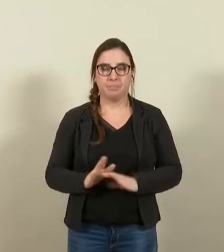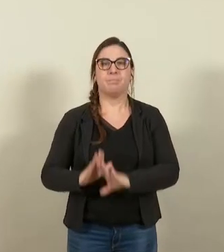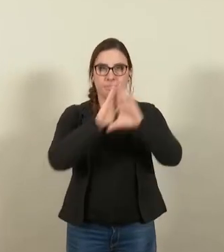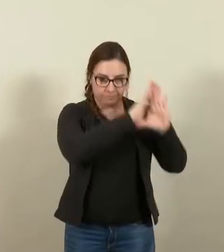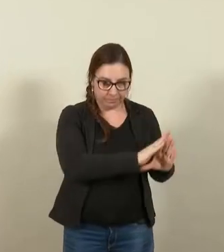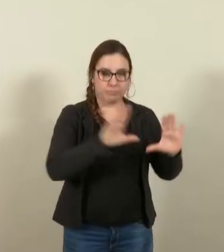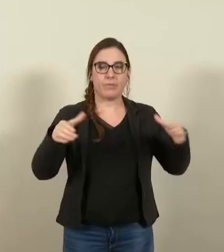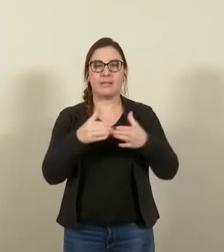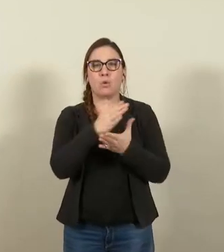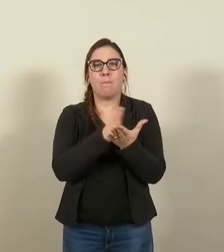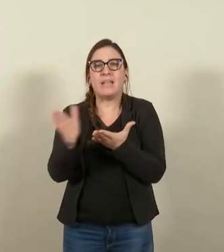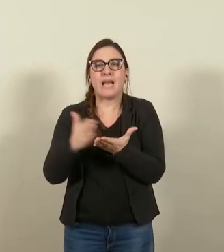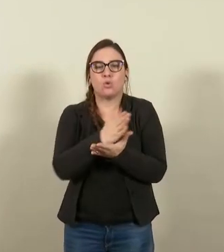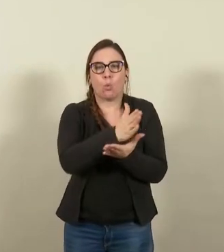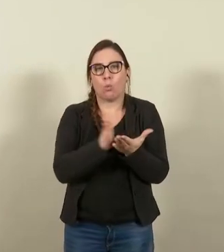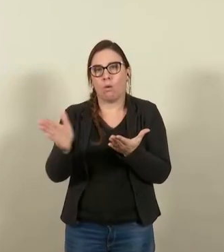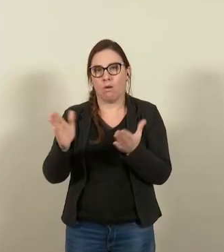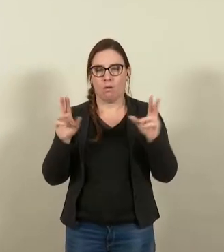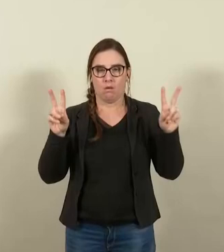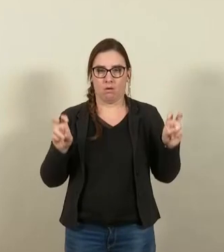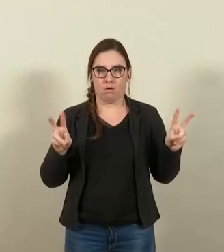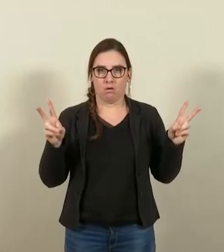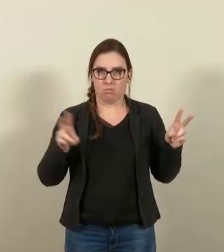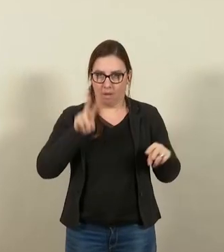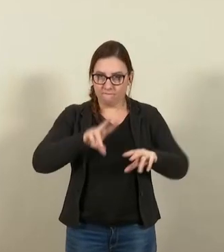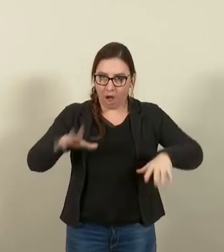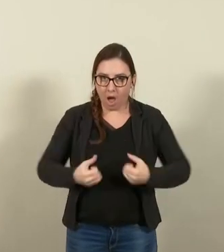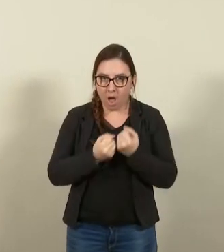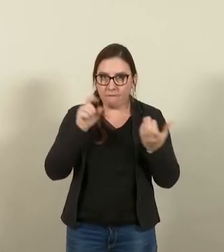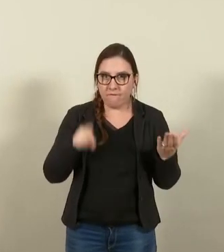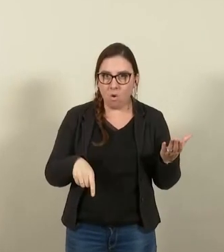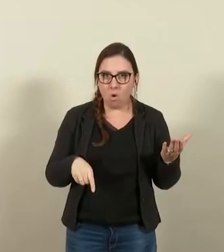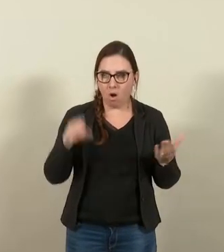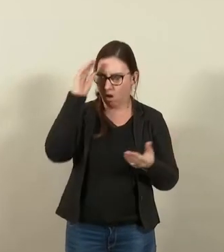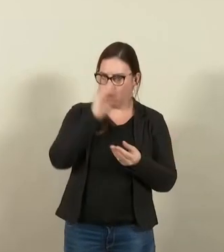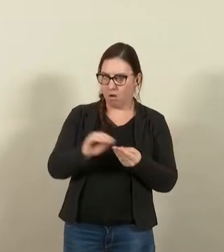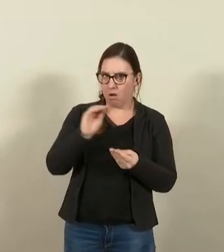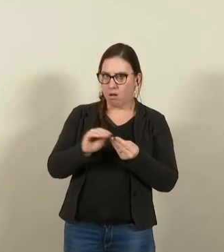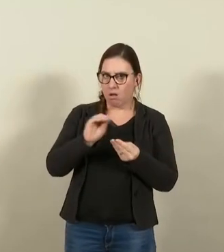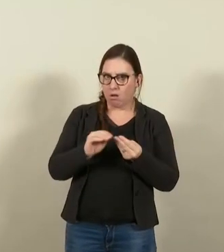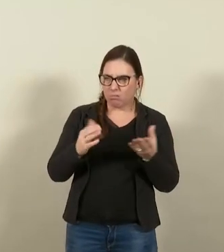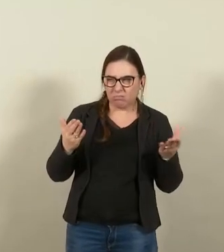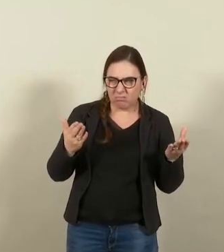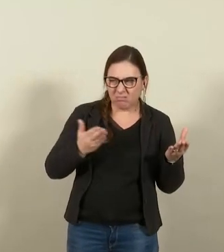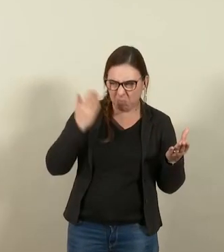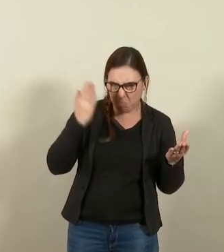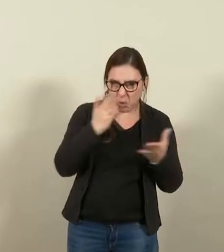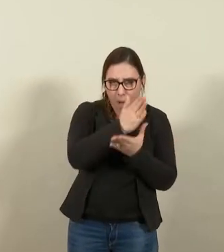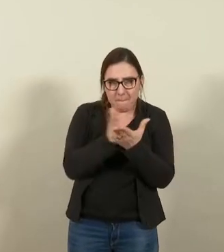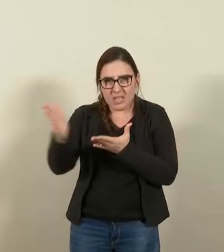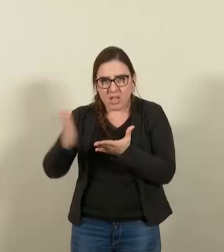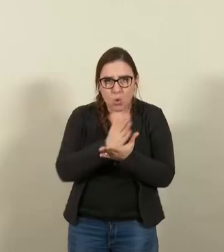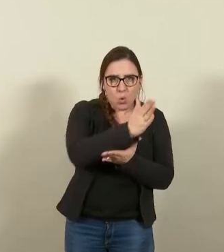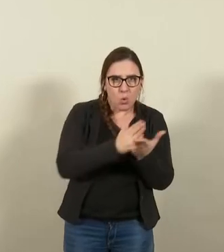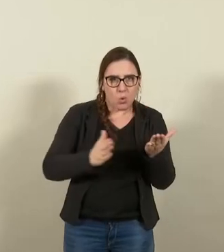médiation mais même chose la médiation c'est une vraie compétence et alors là je m'interroge réellement sur la nécessité d'une médiation parce